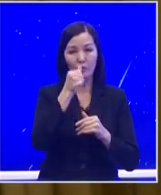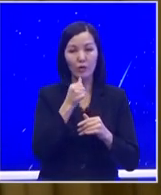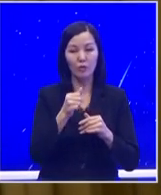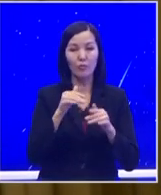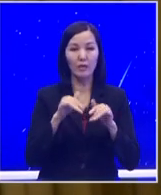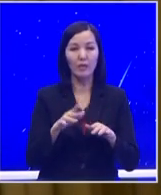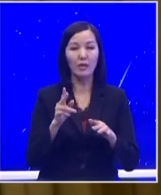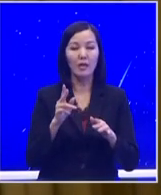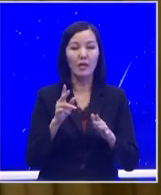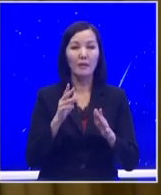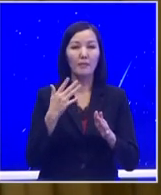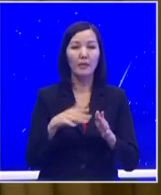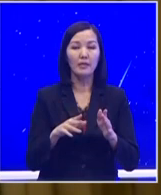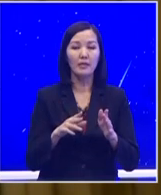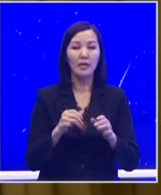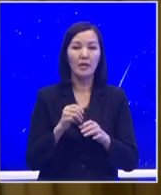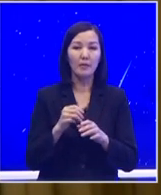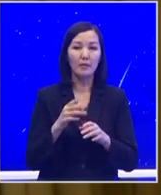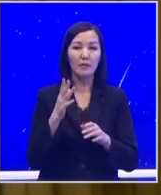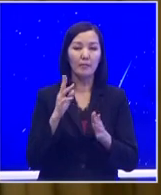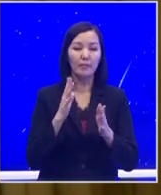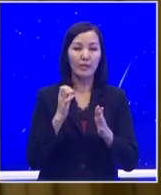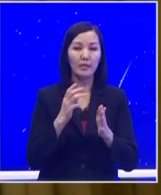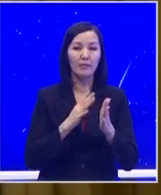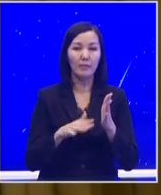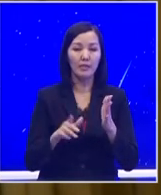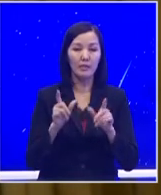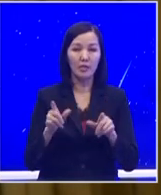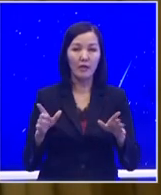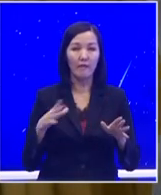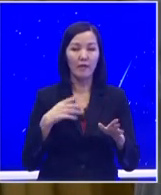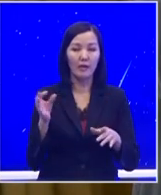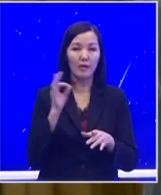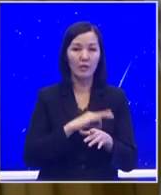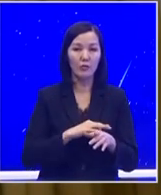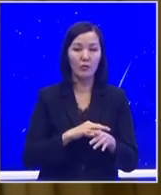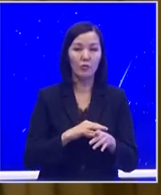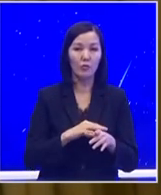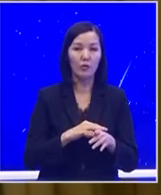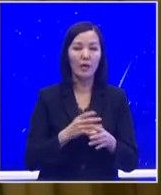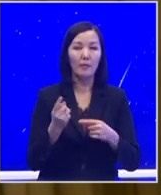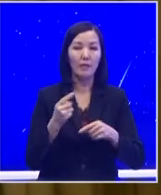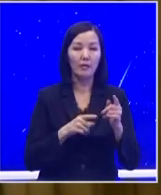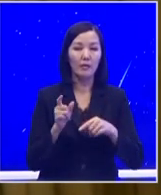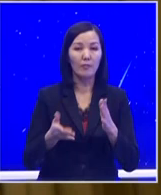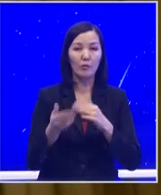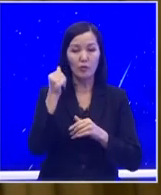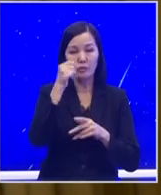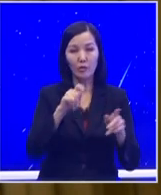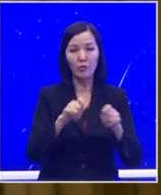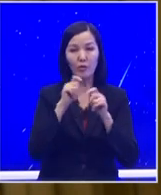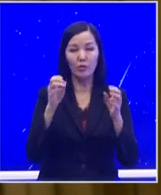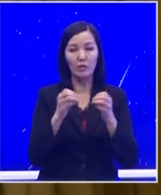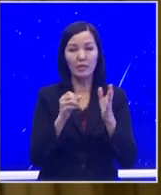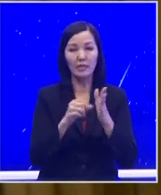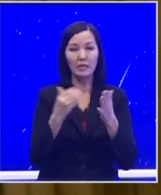около 75 тысяч отдыхающих. Большая часть средств, поступивших в казну района, доля предпринимателей. В прошлом году открыто 16